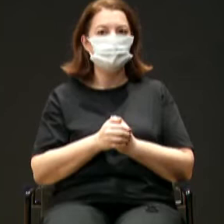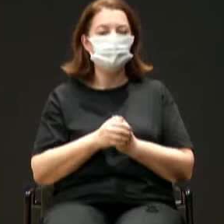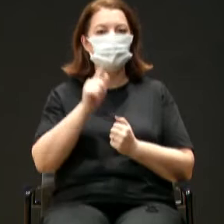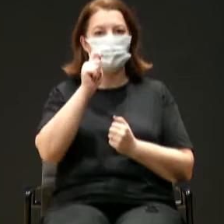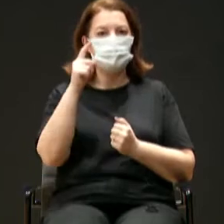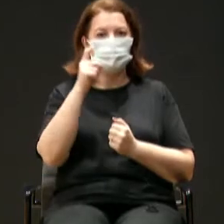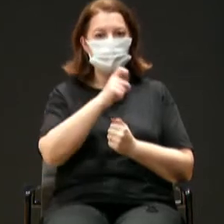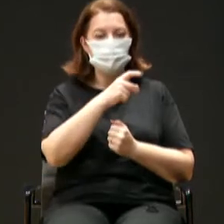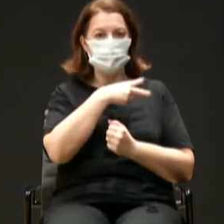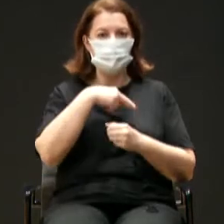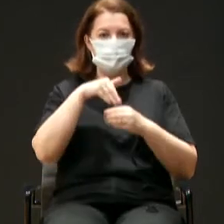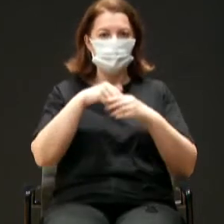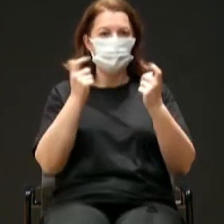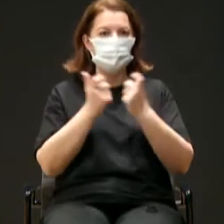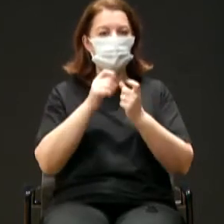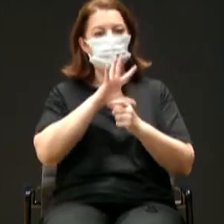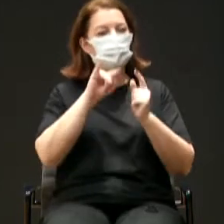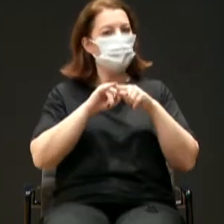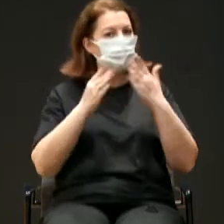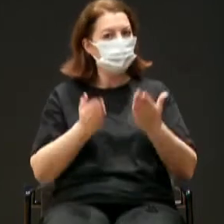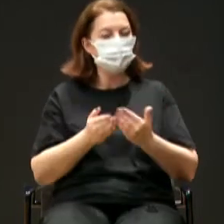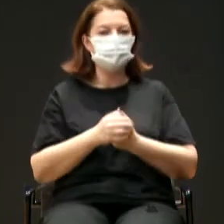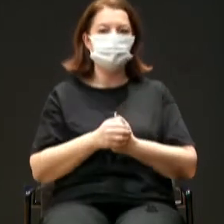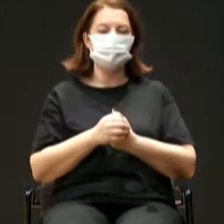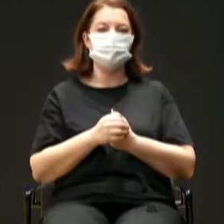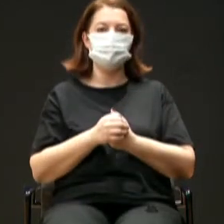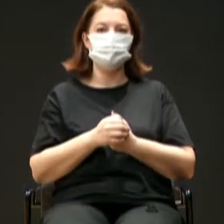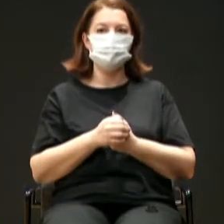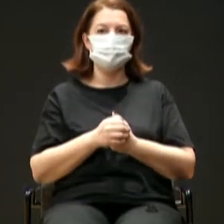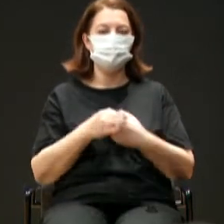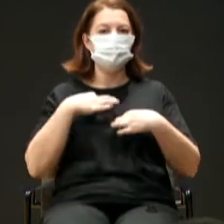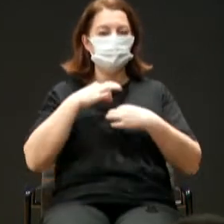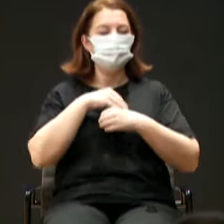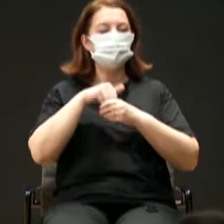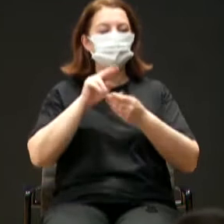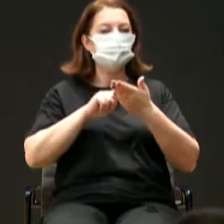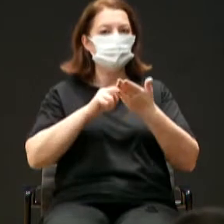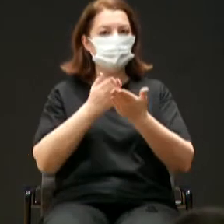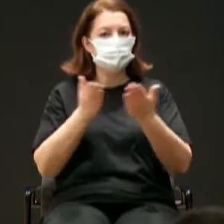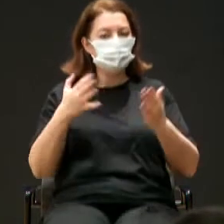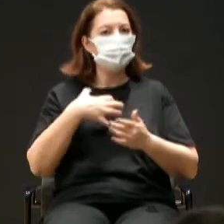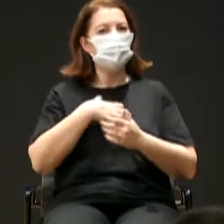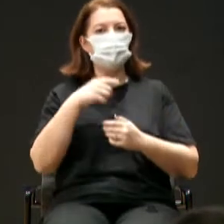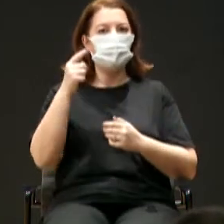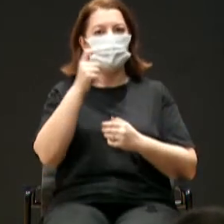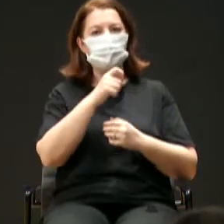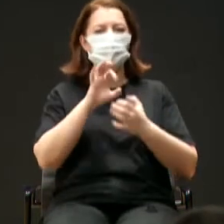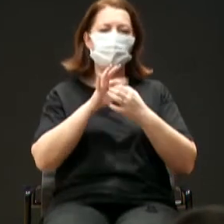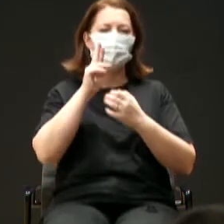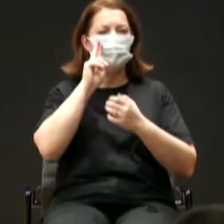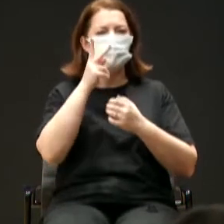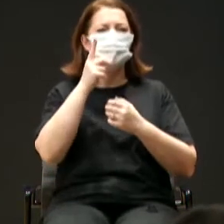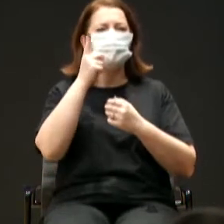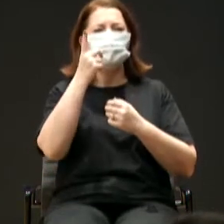Temmuz ayı belediye meclis toplantımıza hepiniz hoş geldiniz. Saygıdeğer meclis üyelerim, Haziran ayında ne yazık ki birden